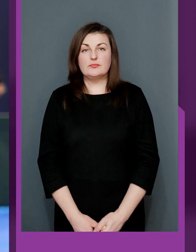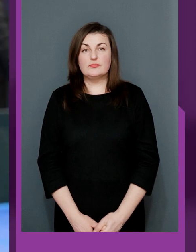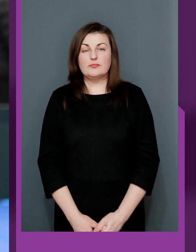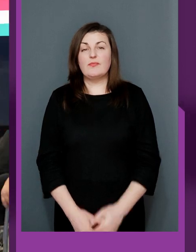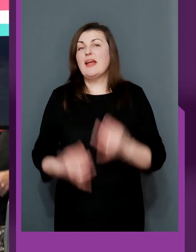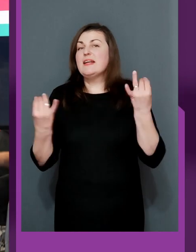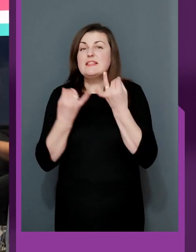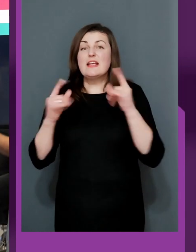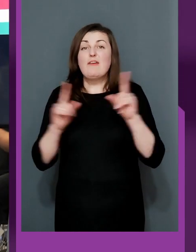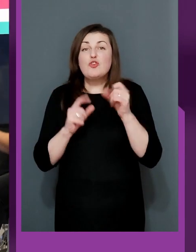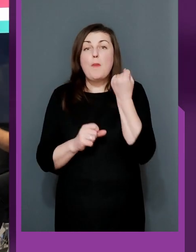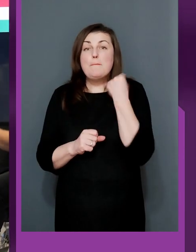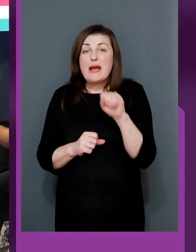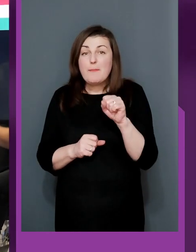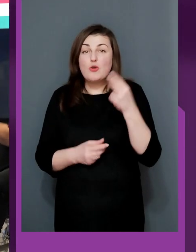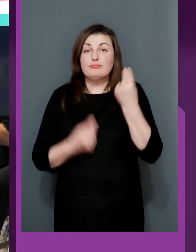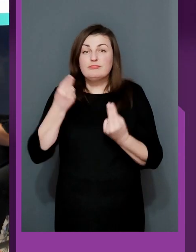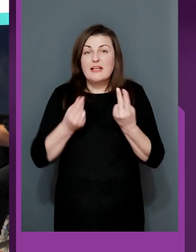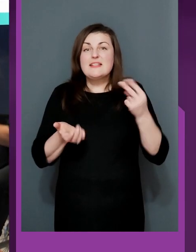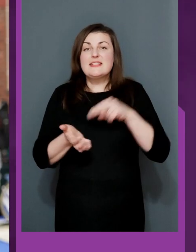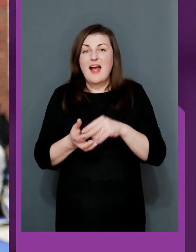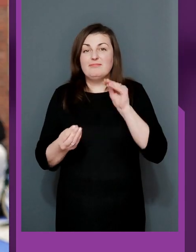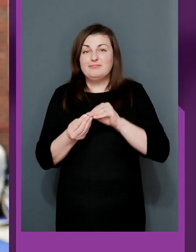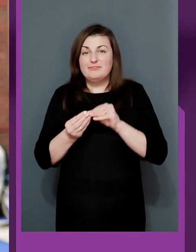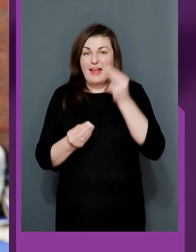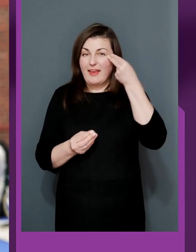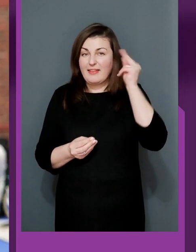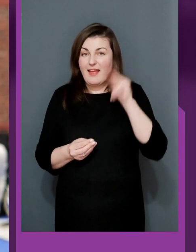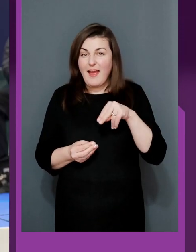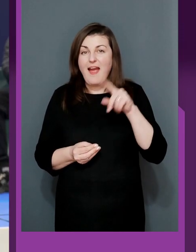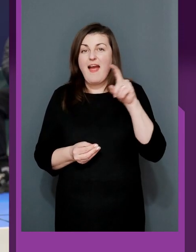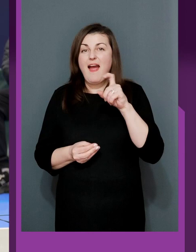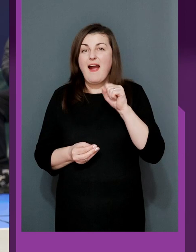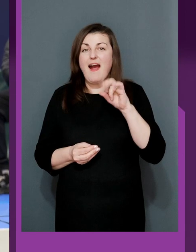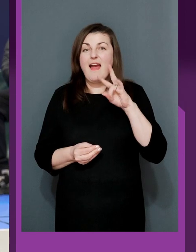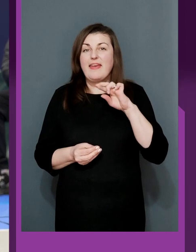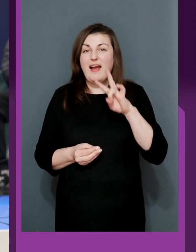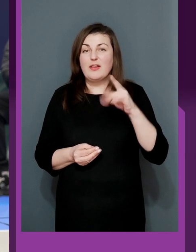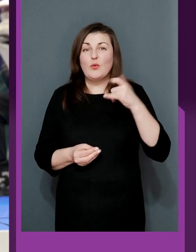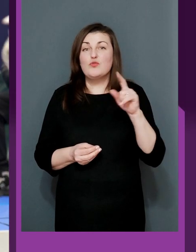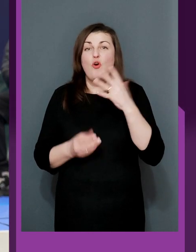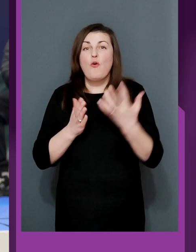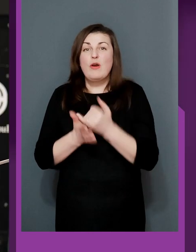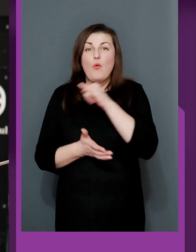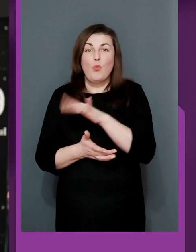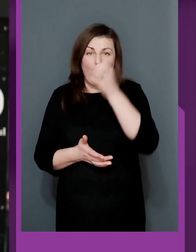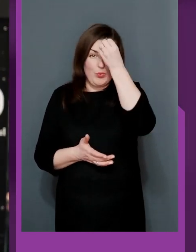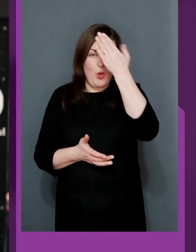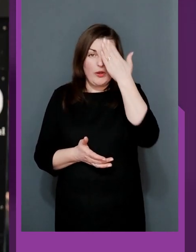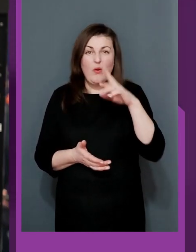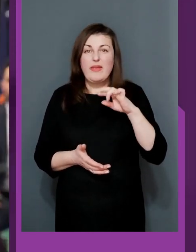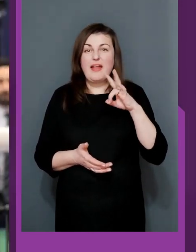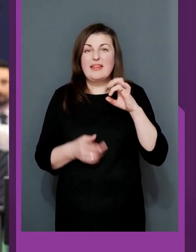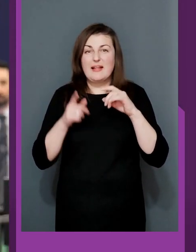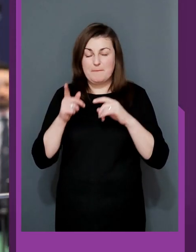рейтингу цікаво що переможницею турніру стала та сама китаянка хаянгу що виграла у Наталки в Токіо